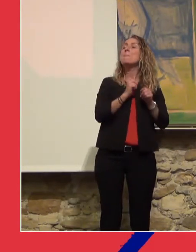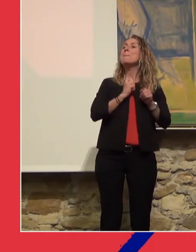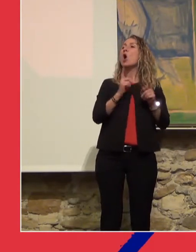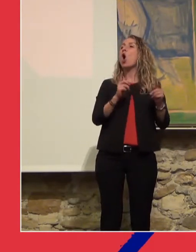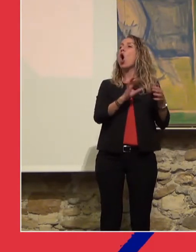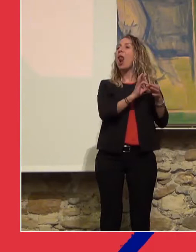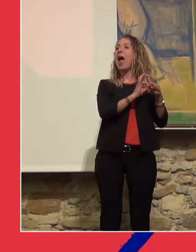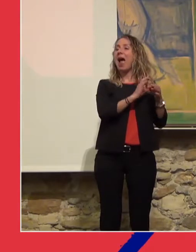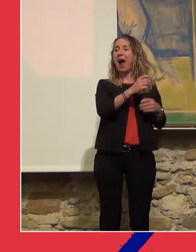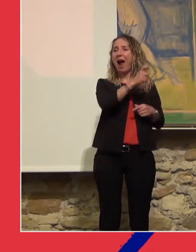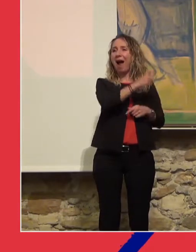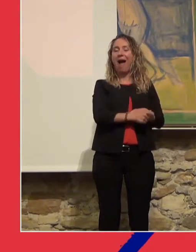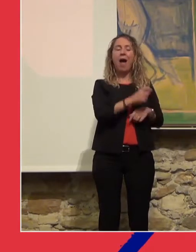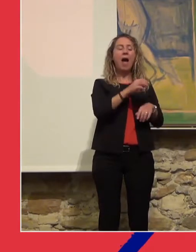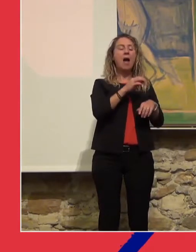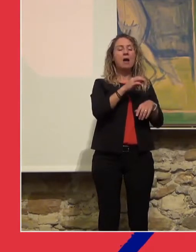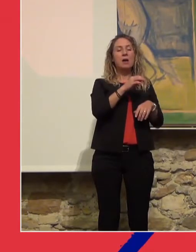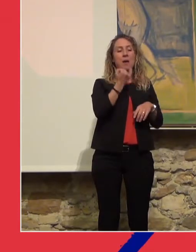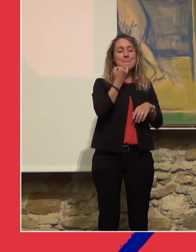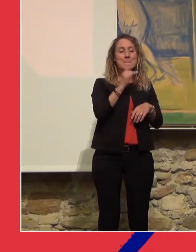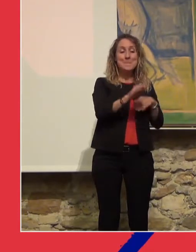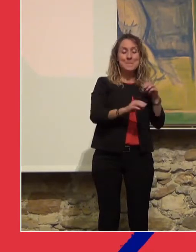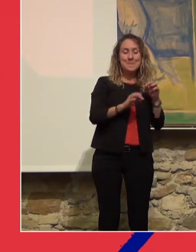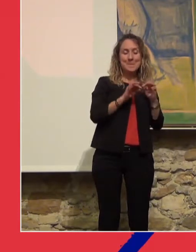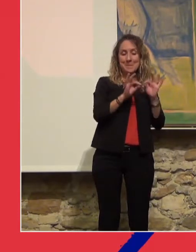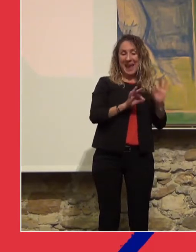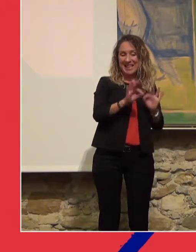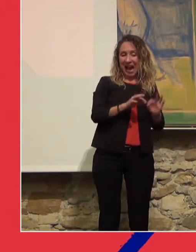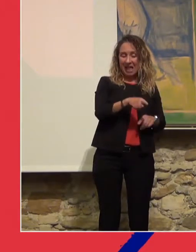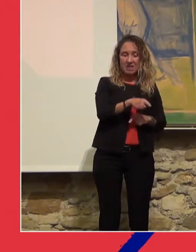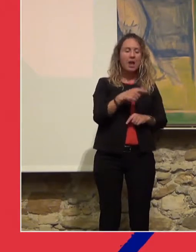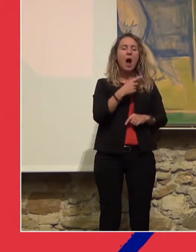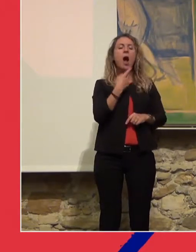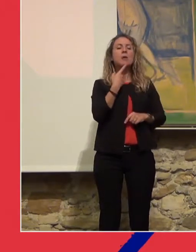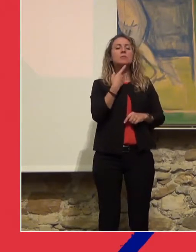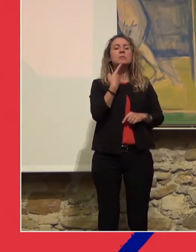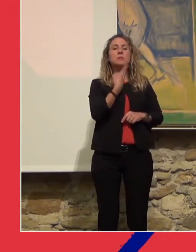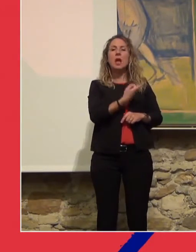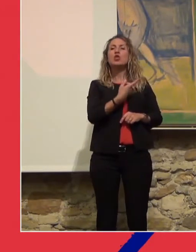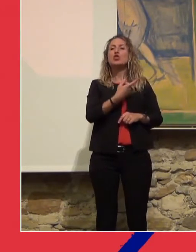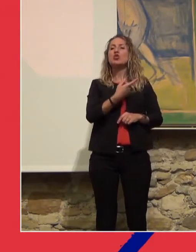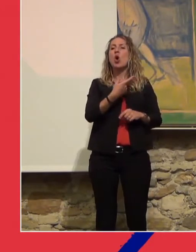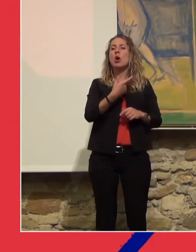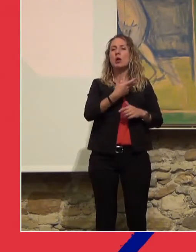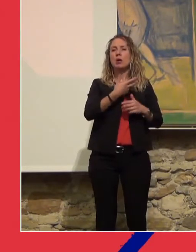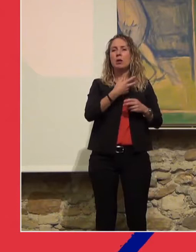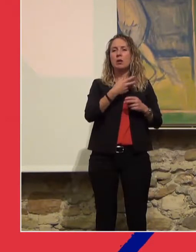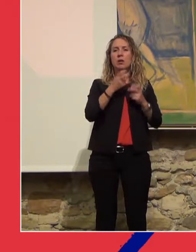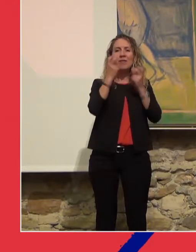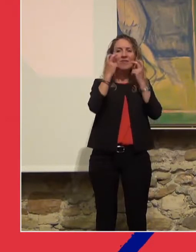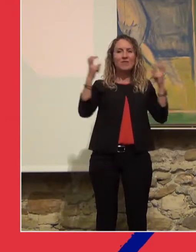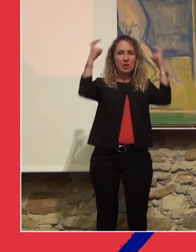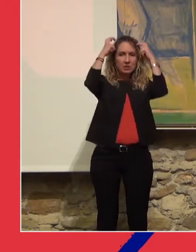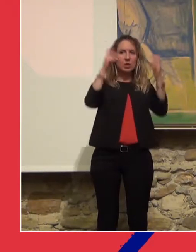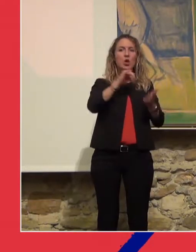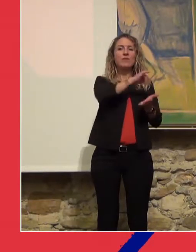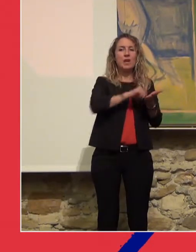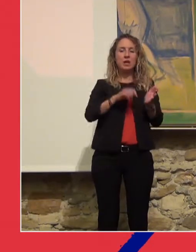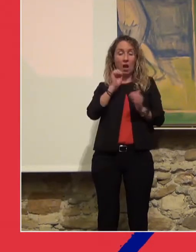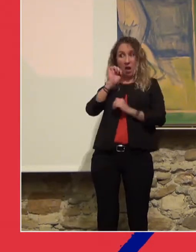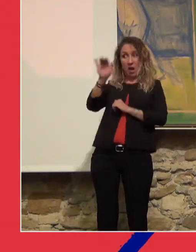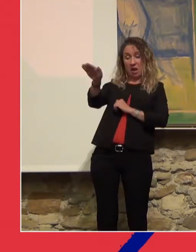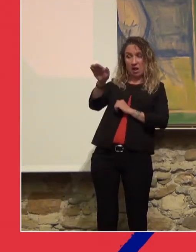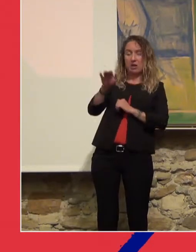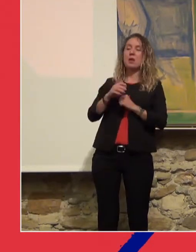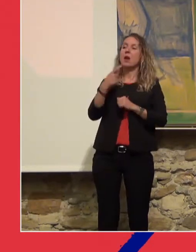questa lettera lui dice testualmente: «Le persone ammalate non hanno bisogno solo dei medici del corpo, c'è bisogno